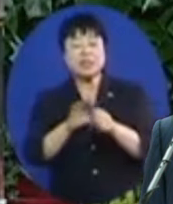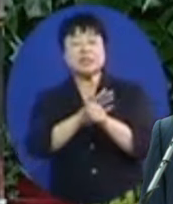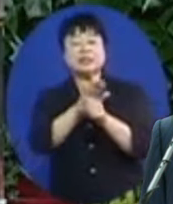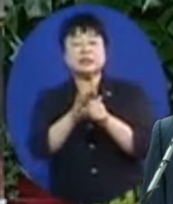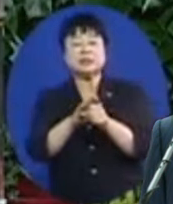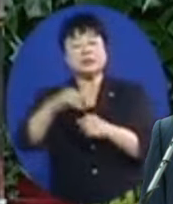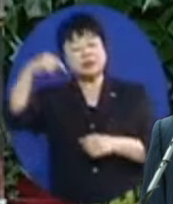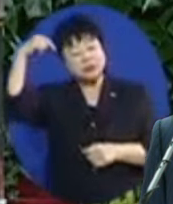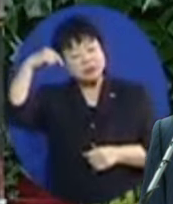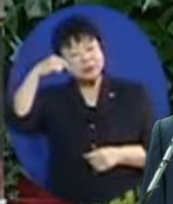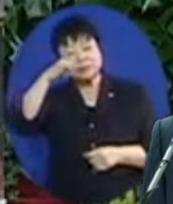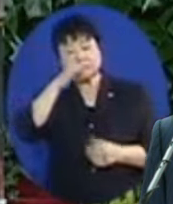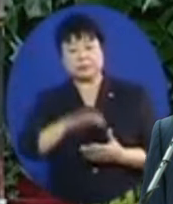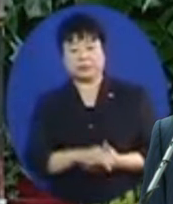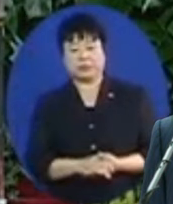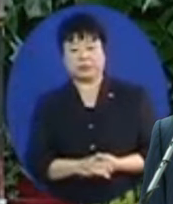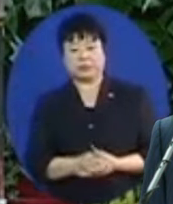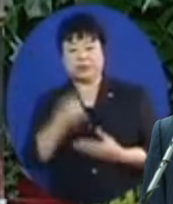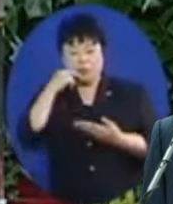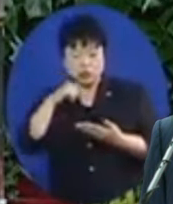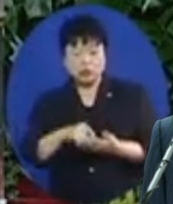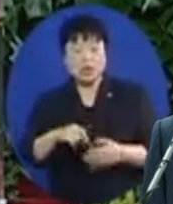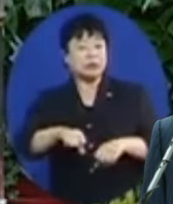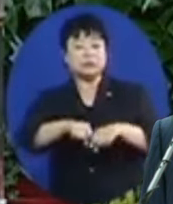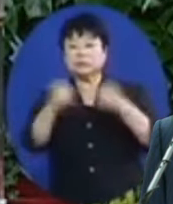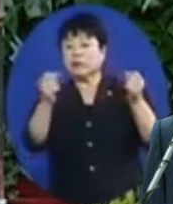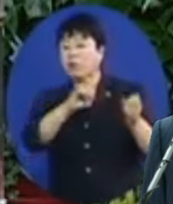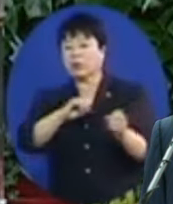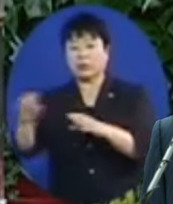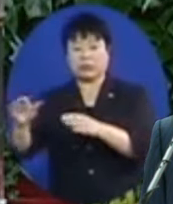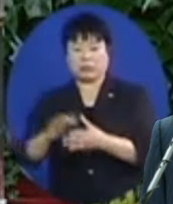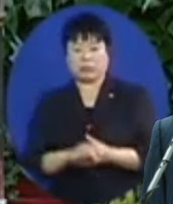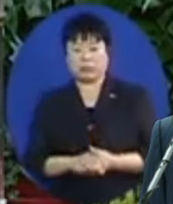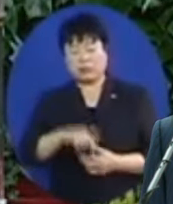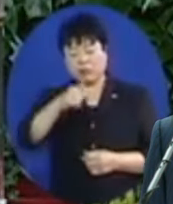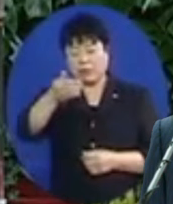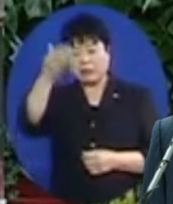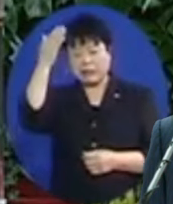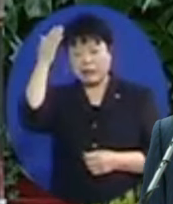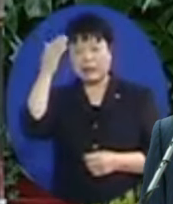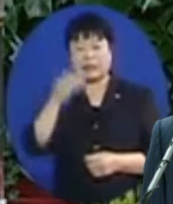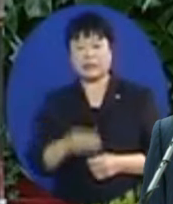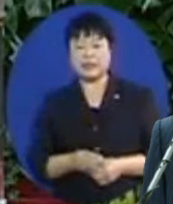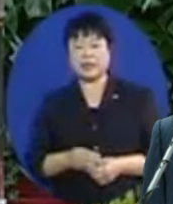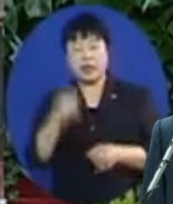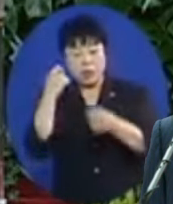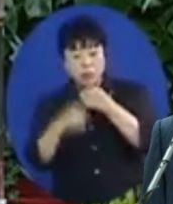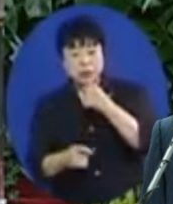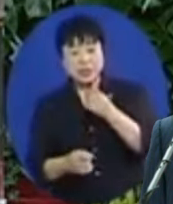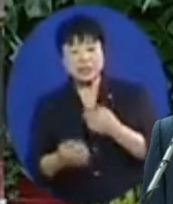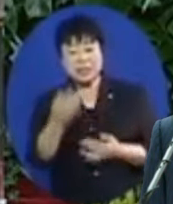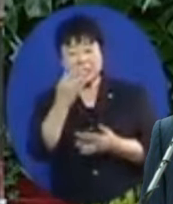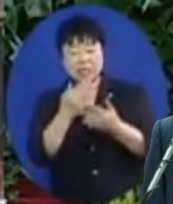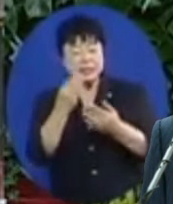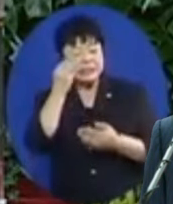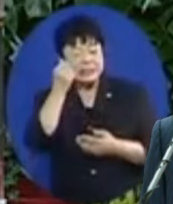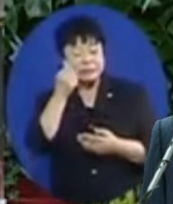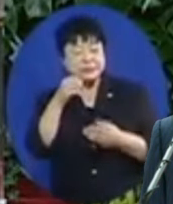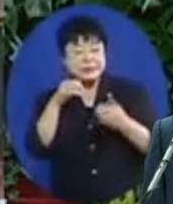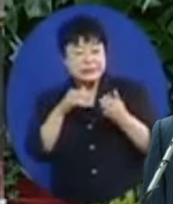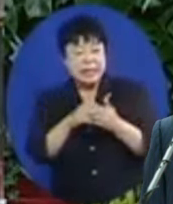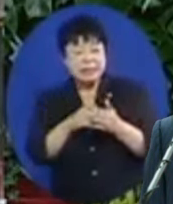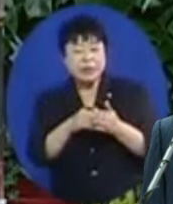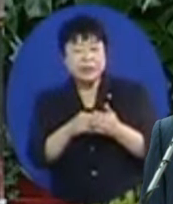느끼지 아니합니다. 쉽게 그걸 끊어버리는 것입니다. 또 옛날에는 등불을 쓸 때 기름이 닿으면 등불에서 연기가